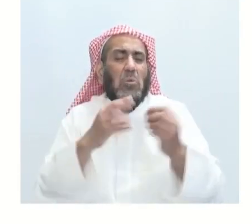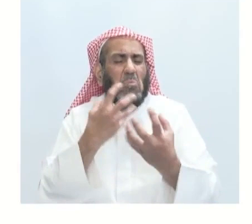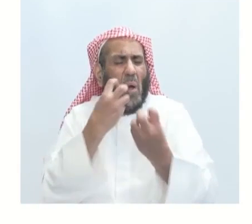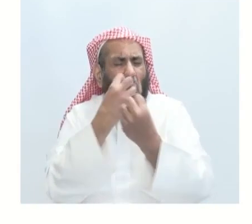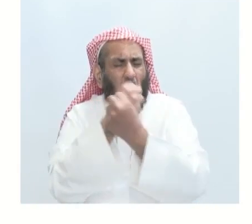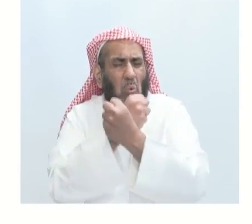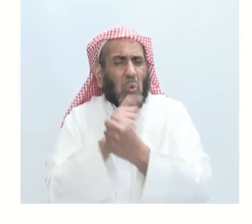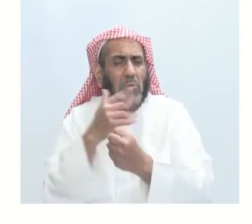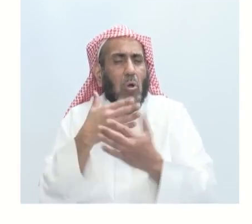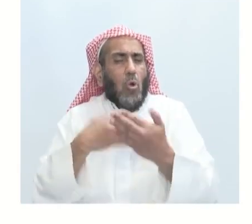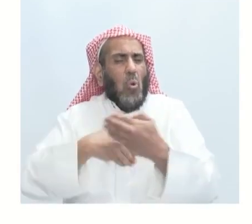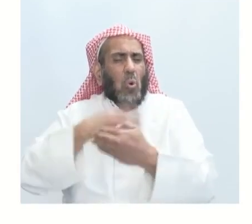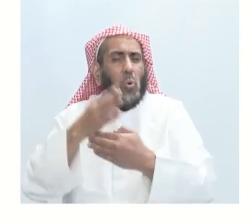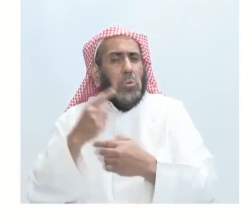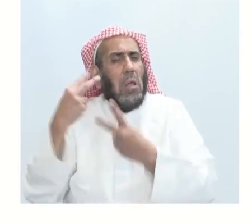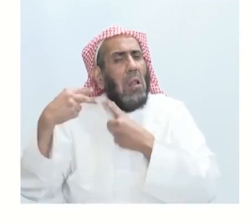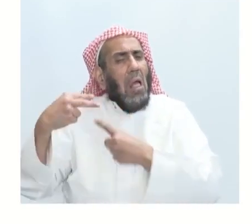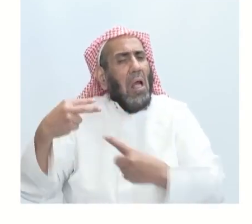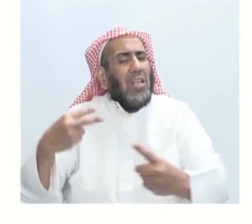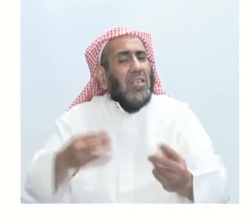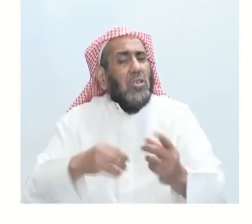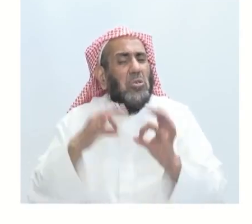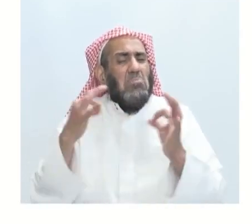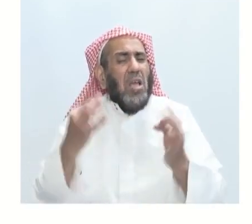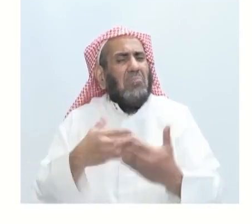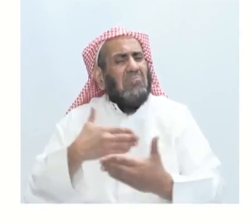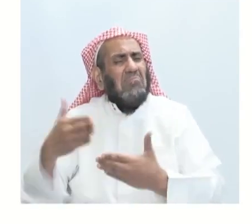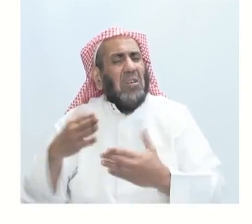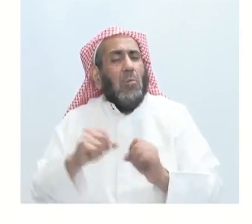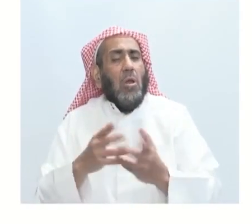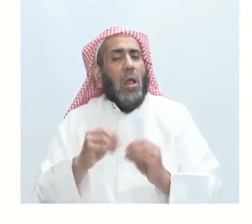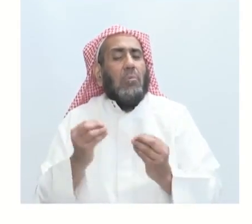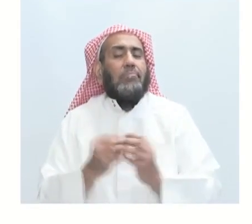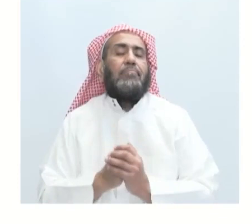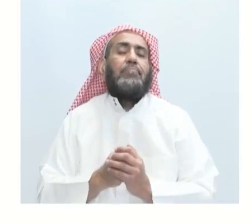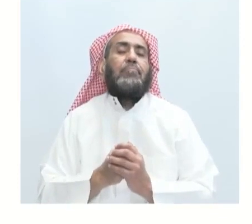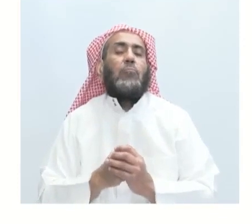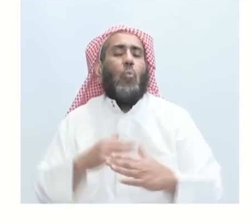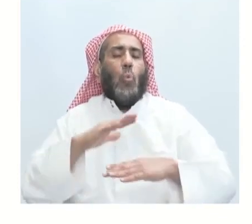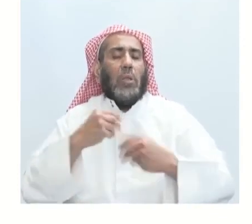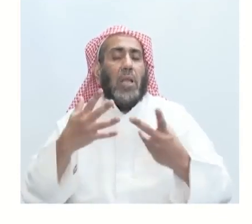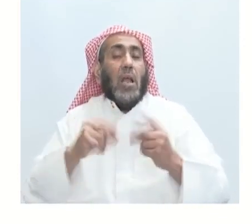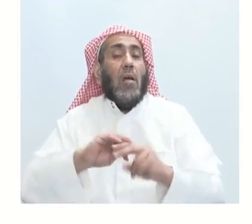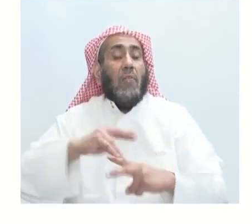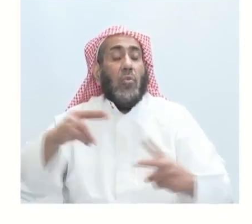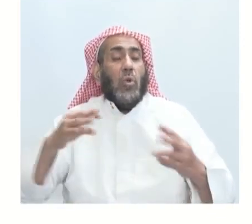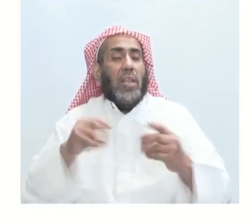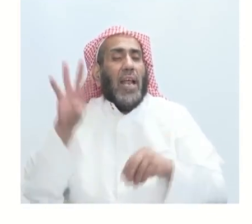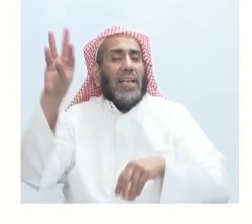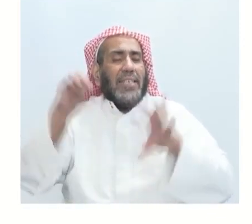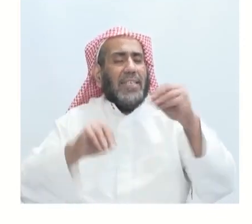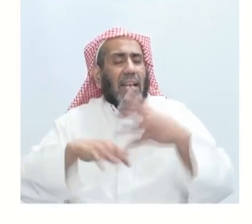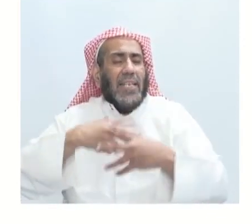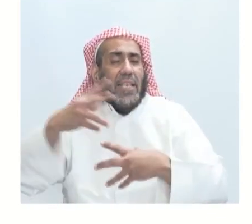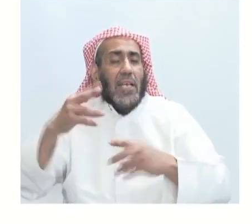والرمز الخروج عن المالوف والسائد اجتماعيا وادبيا فنون نثر القصه الحديثه